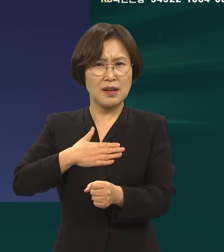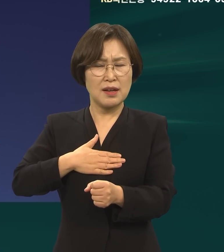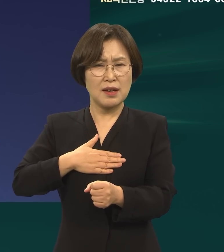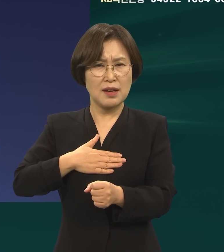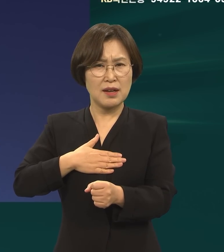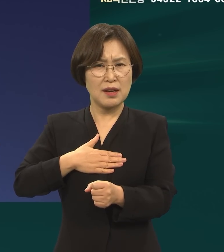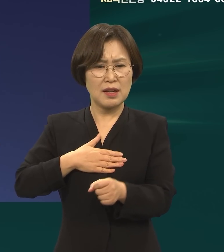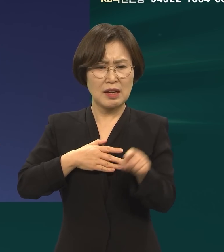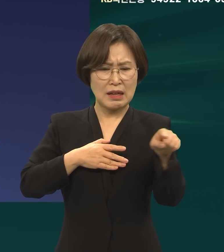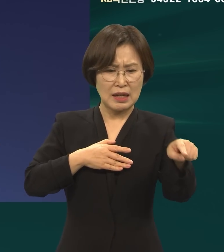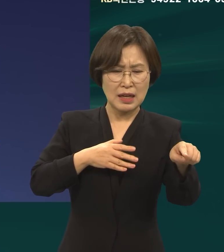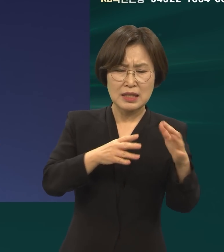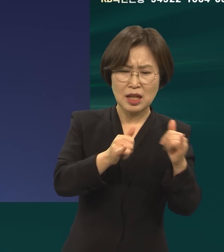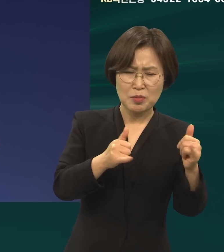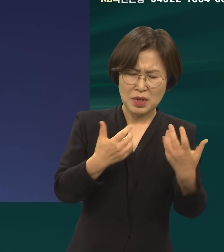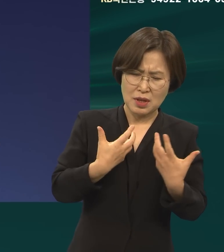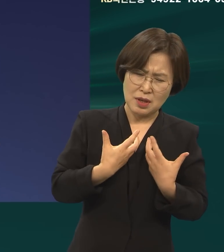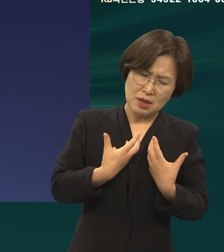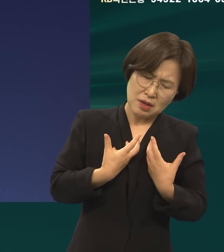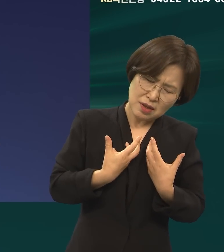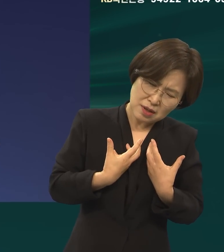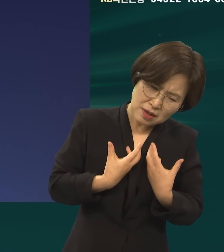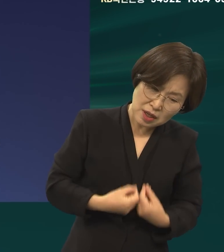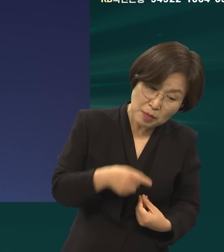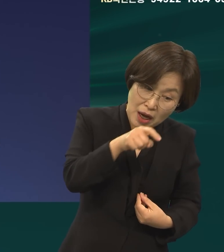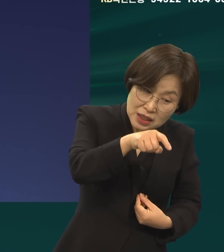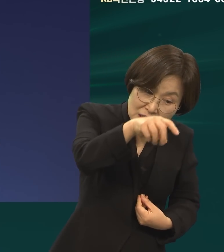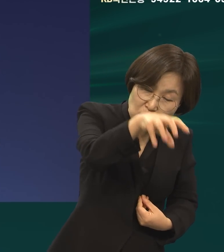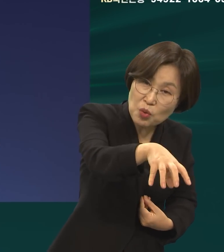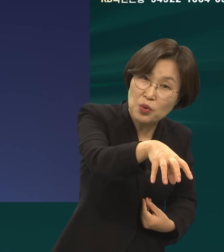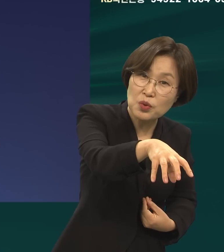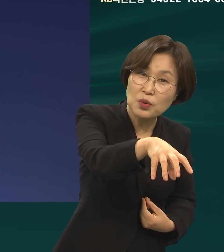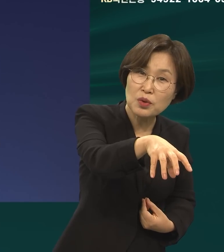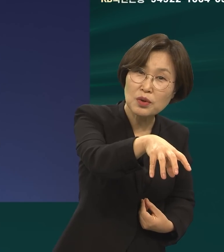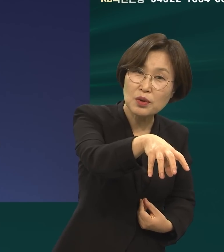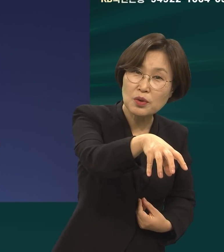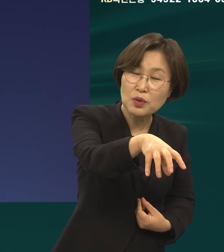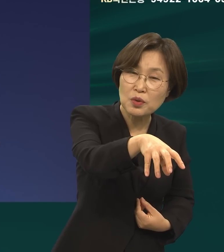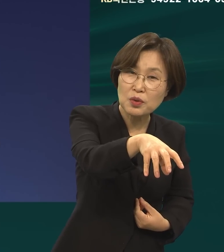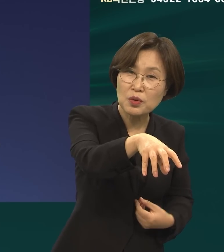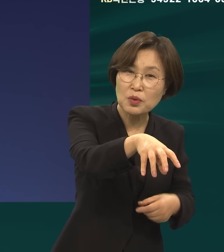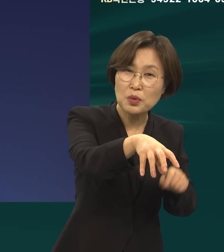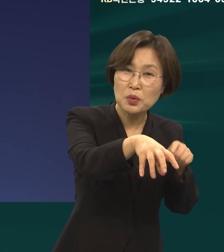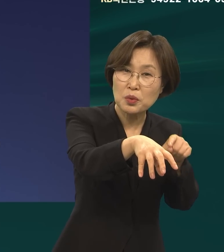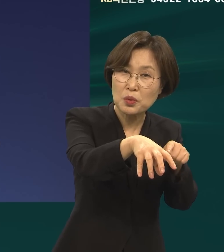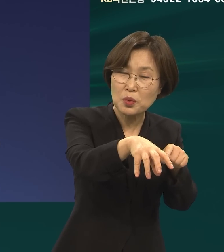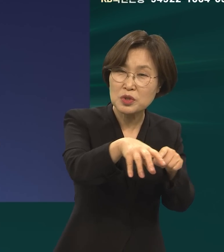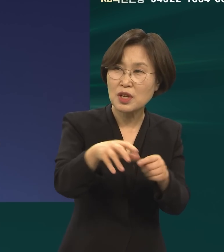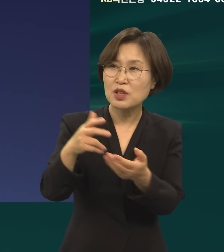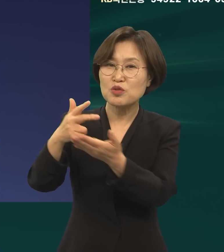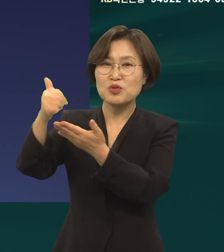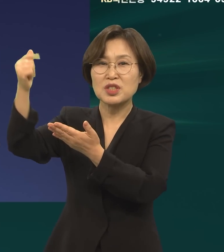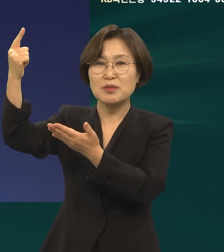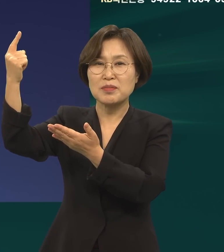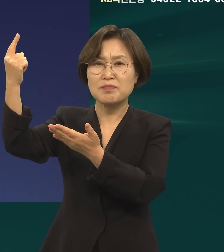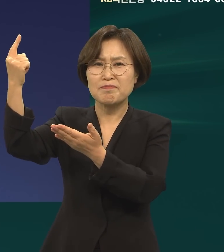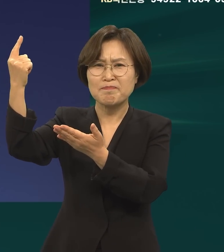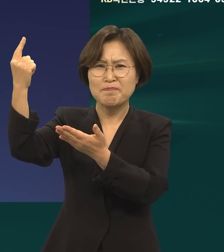내가 실망의 한가운데를 걷고 있는 그 도시의 한 복판에 어느 지점에 우리